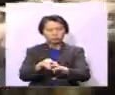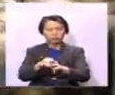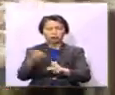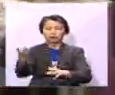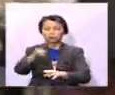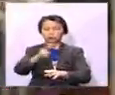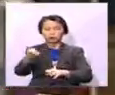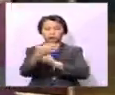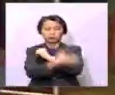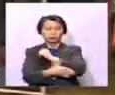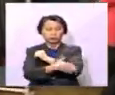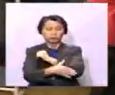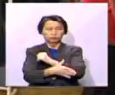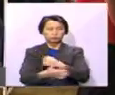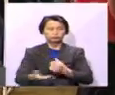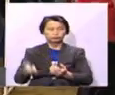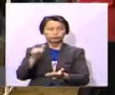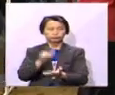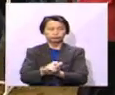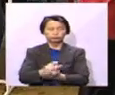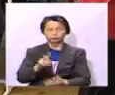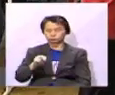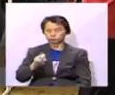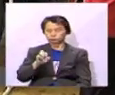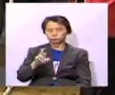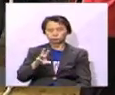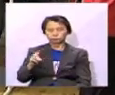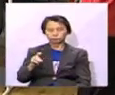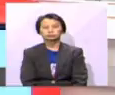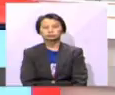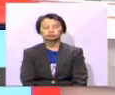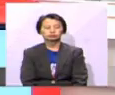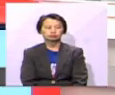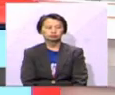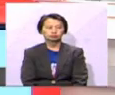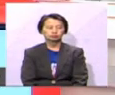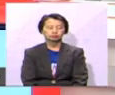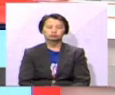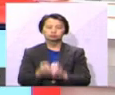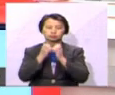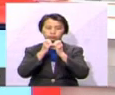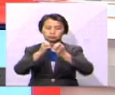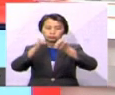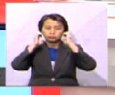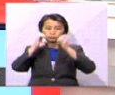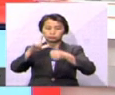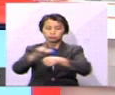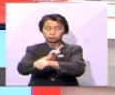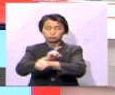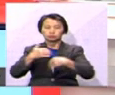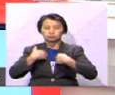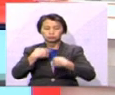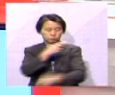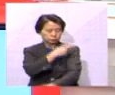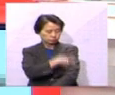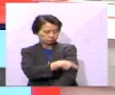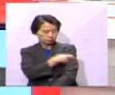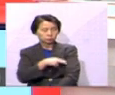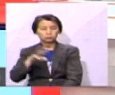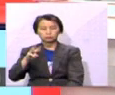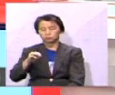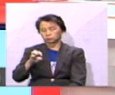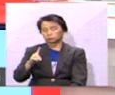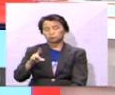negara. Laporan Nazaruddin Abu Zamel, RTM. Kecanggihan kelengkapan yang ada di Hospital Medan